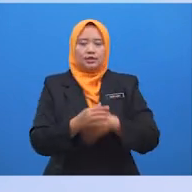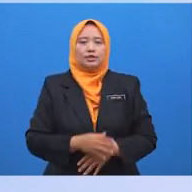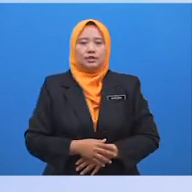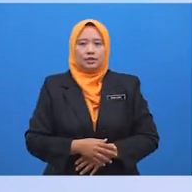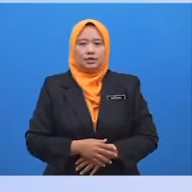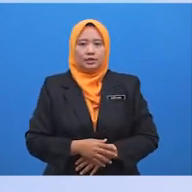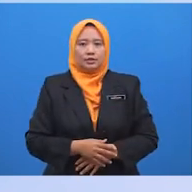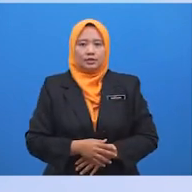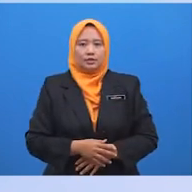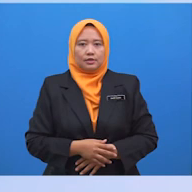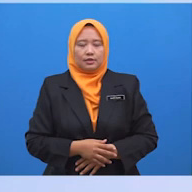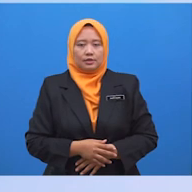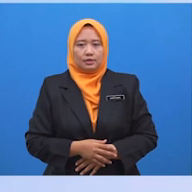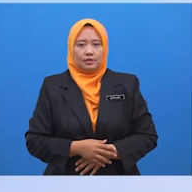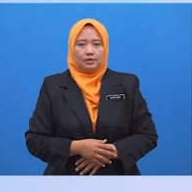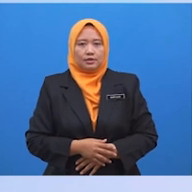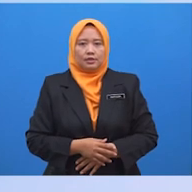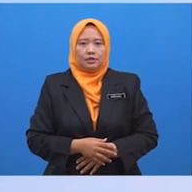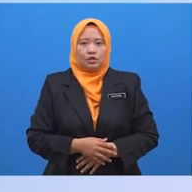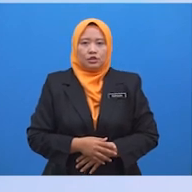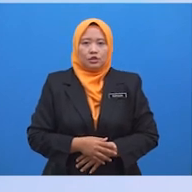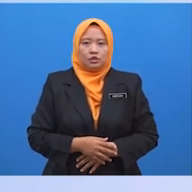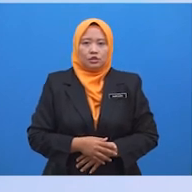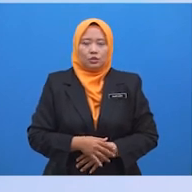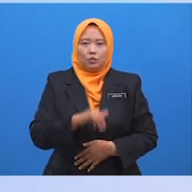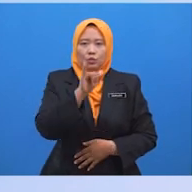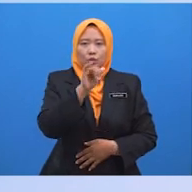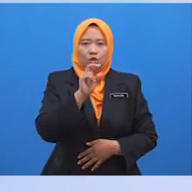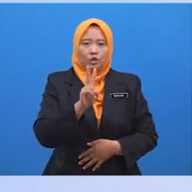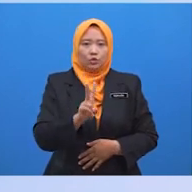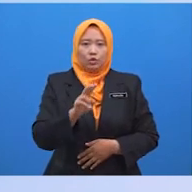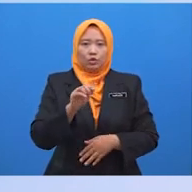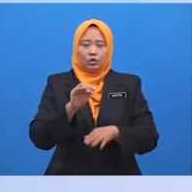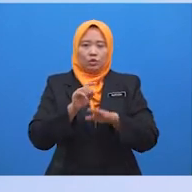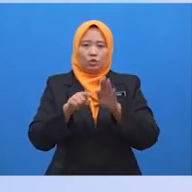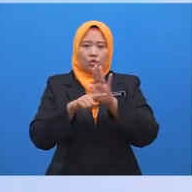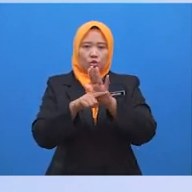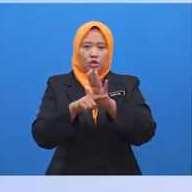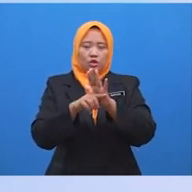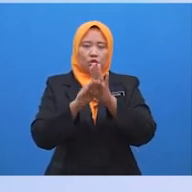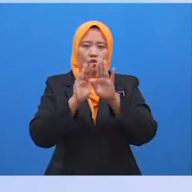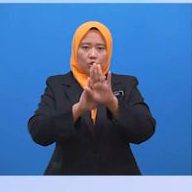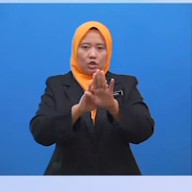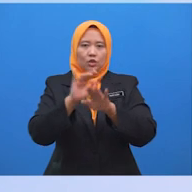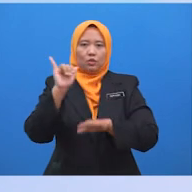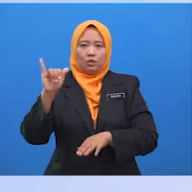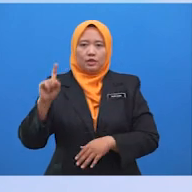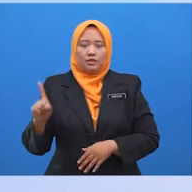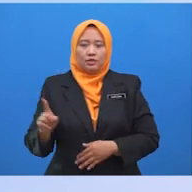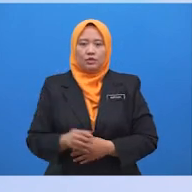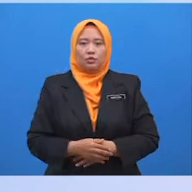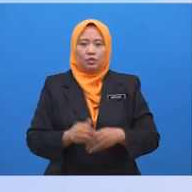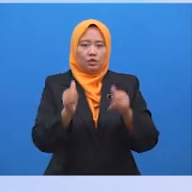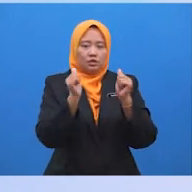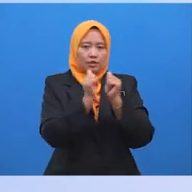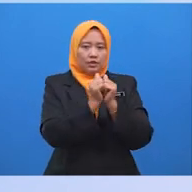bahagi X2 tolak X1 dan seterusnya, menggantikan Y2 tolak Y1 dengan